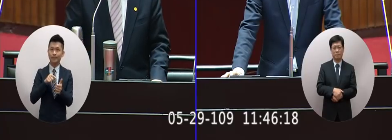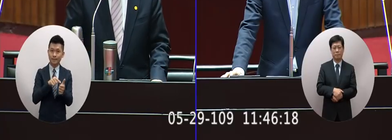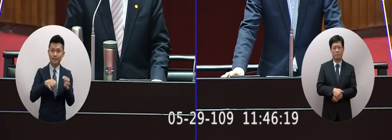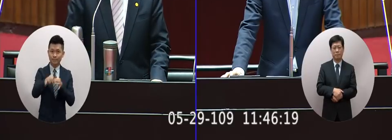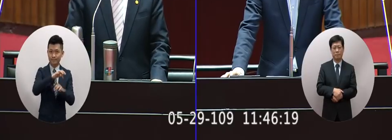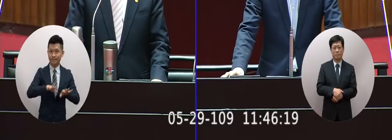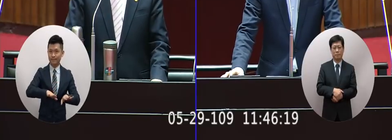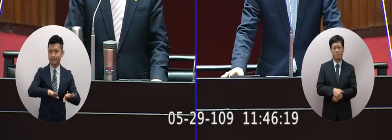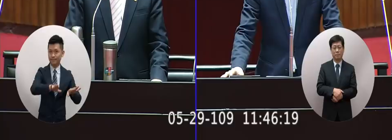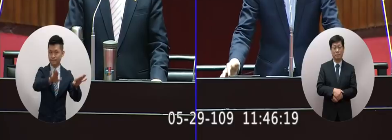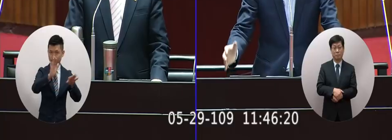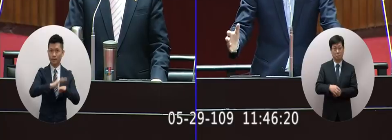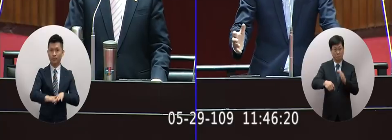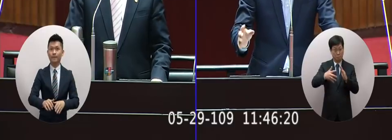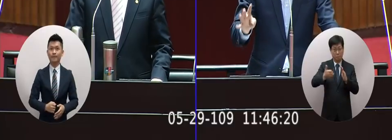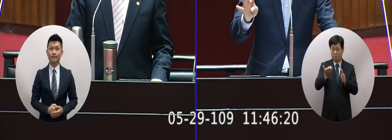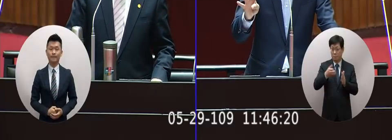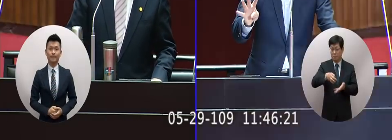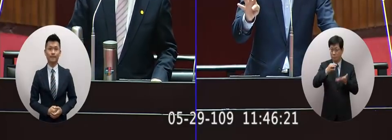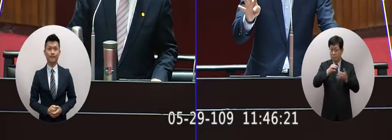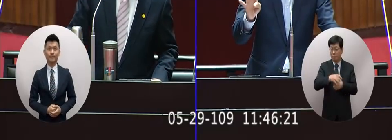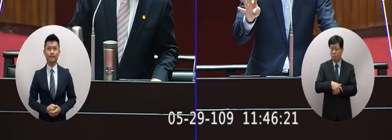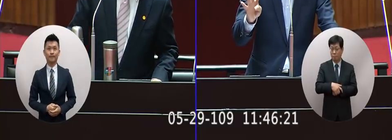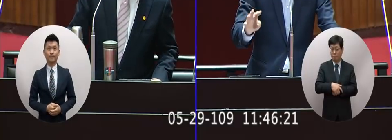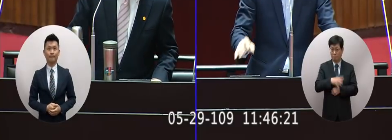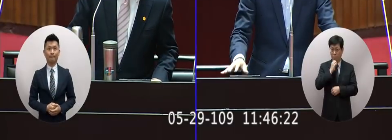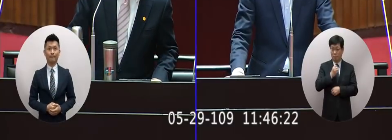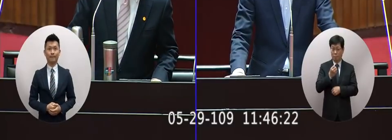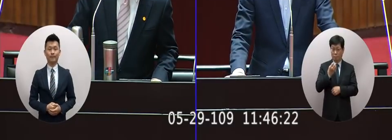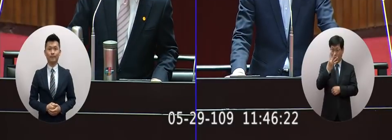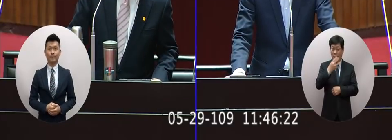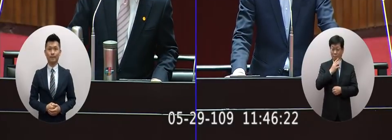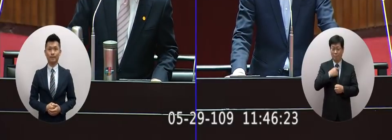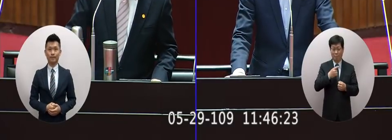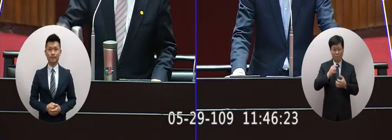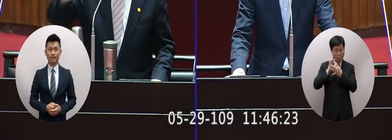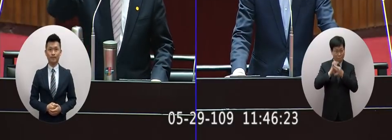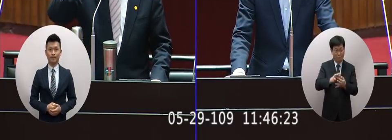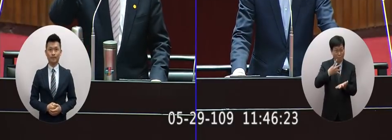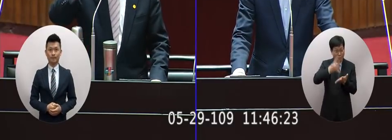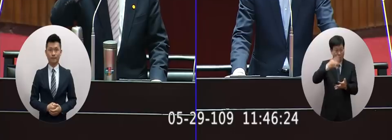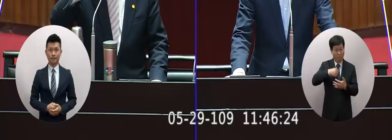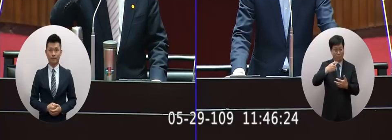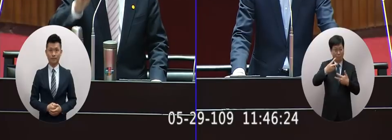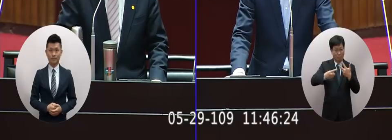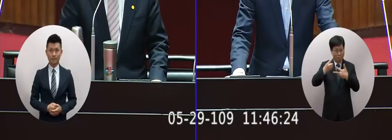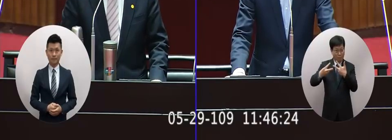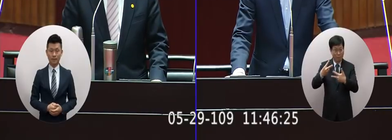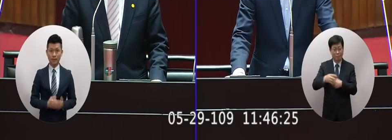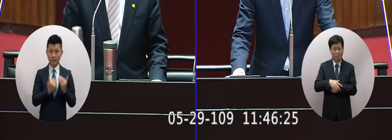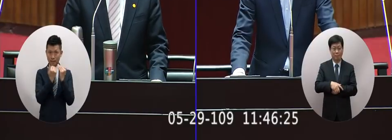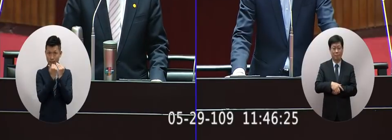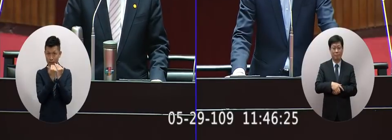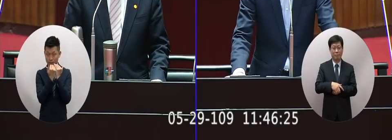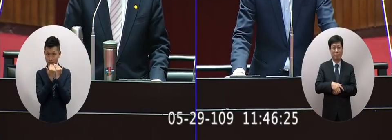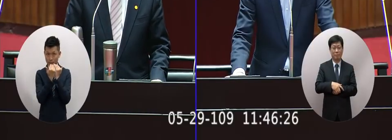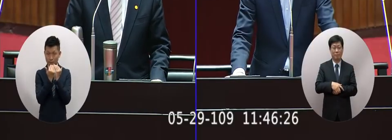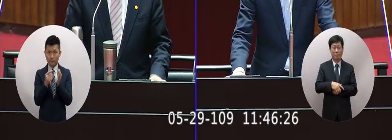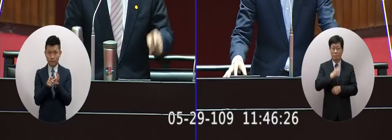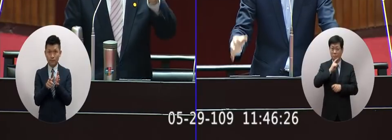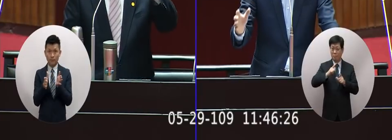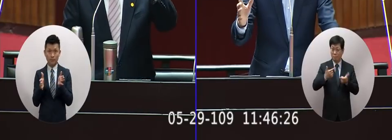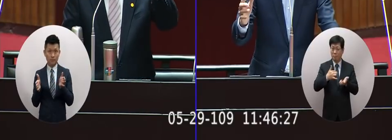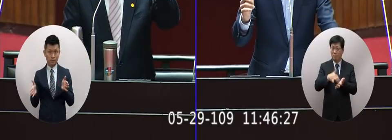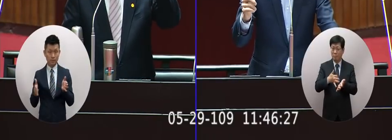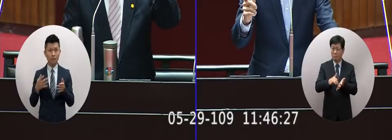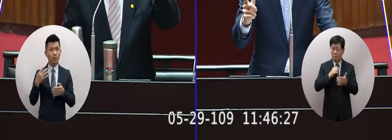经济。 所以院长刚提到连四个14天嘛，就等于四个前五期。对，所以大